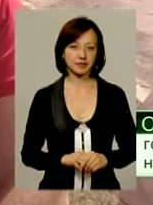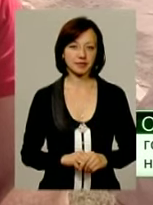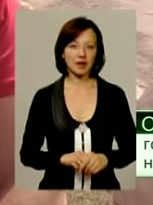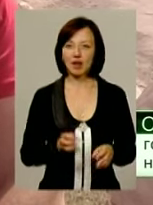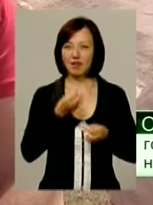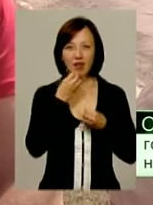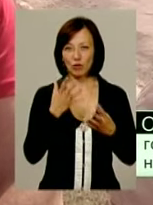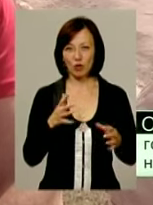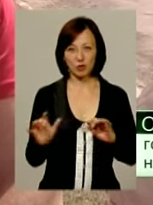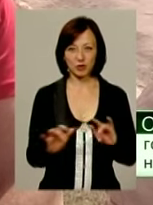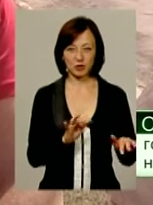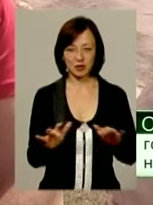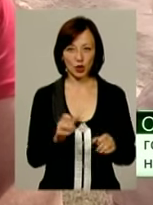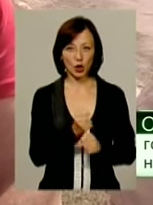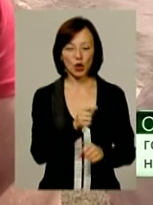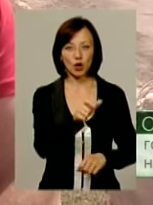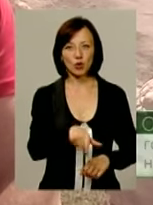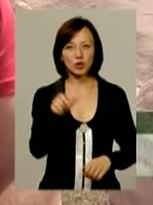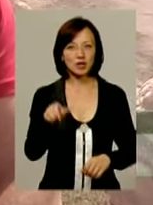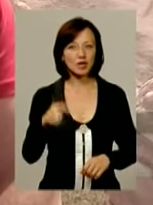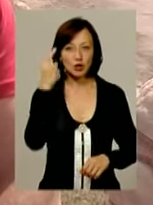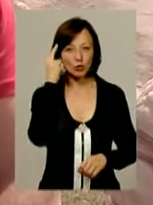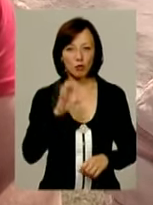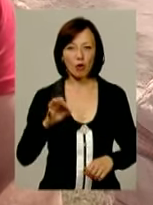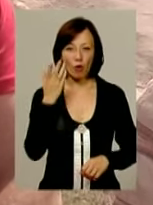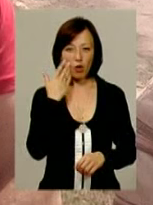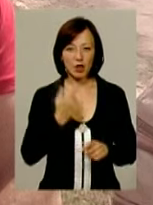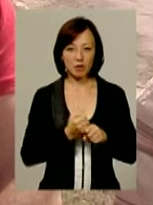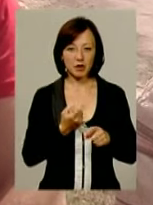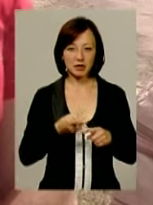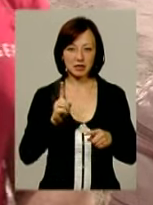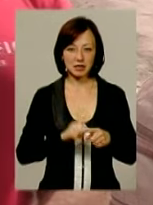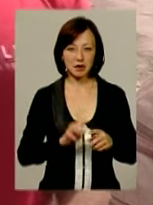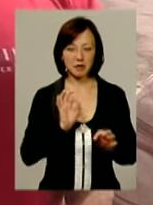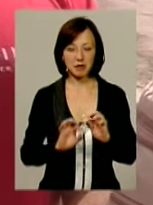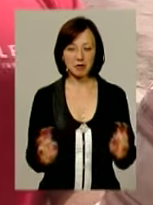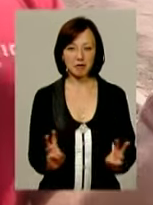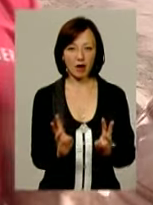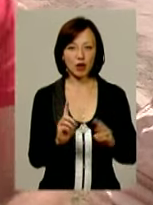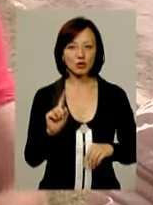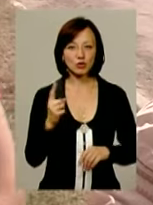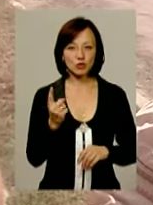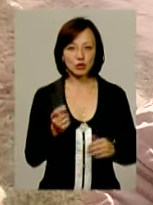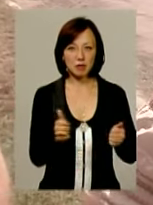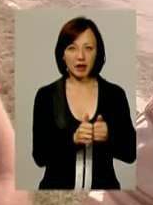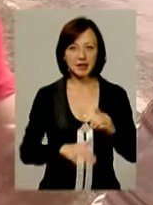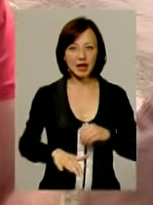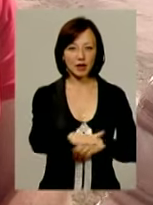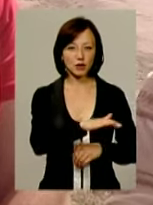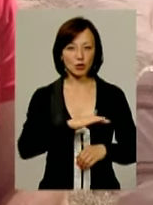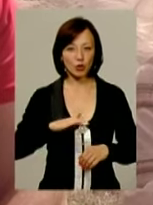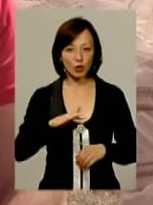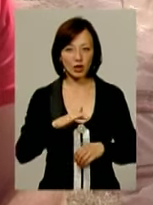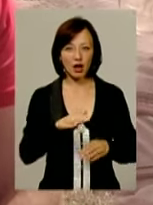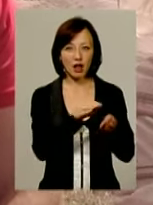недобрий поступок людей, звичайно, і людина не думала, коли вчиняла даний підпал, тому що і прилеглі території кладовища,